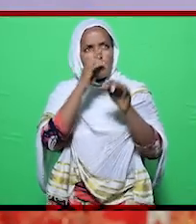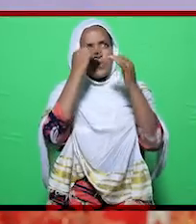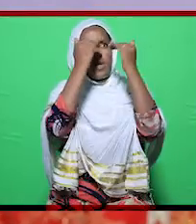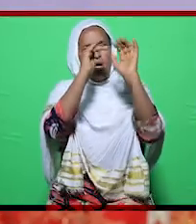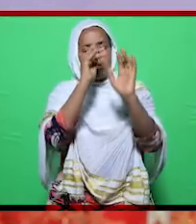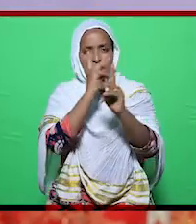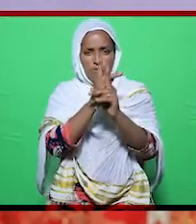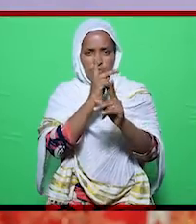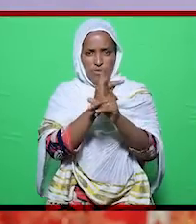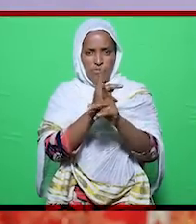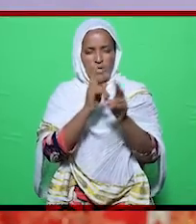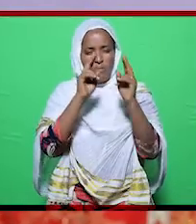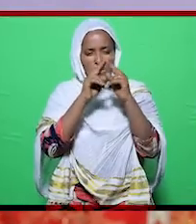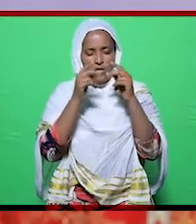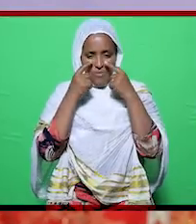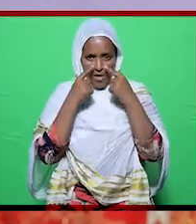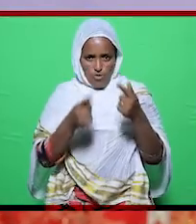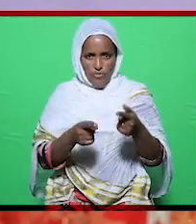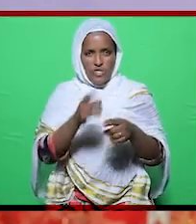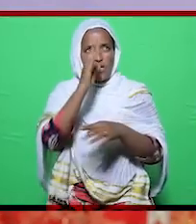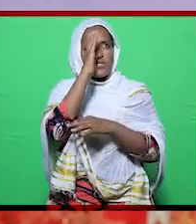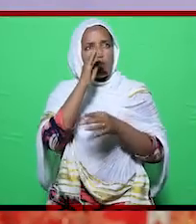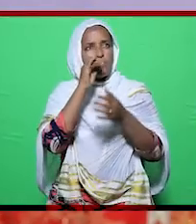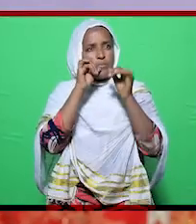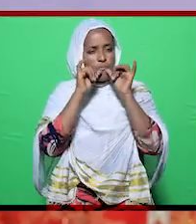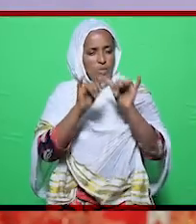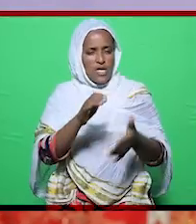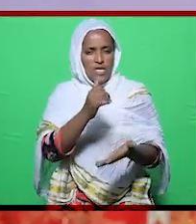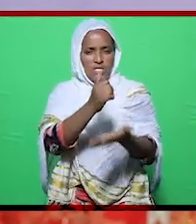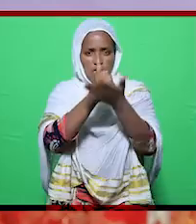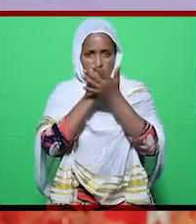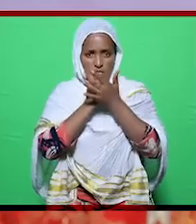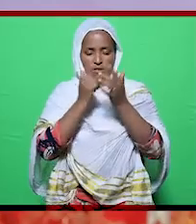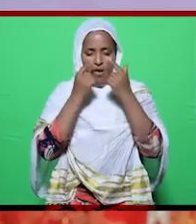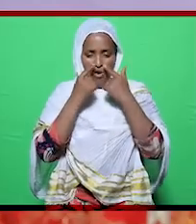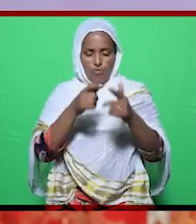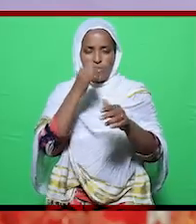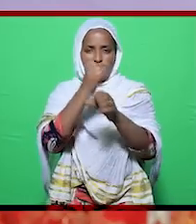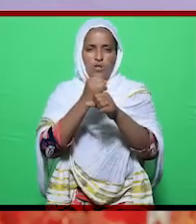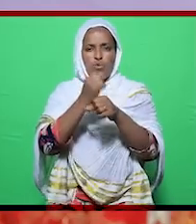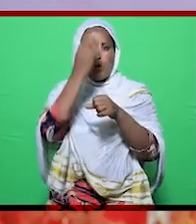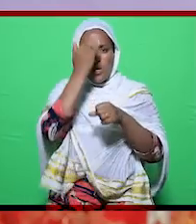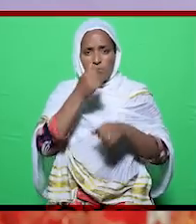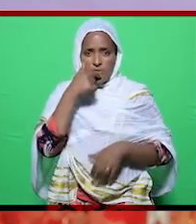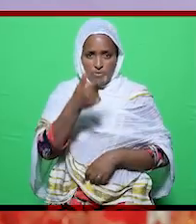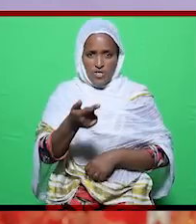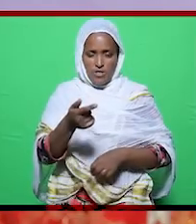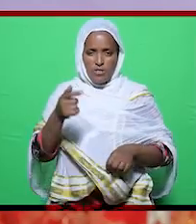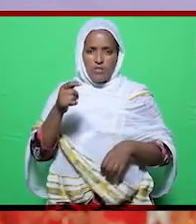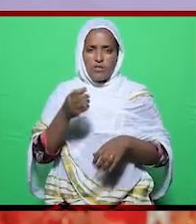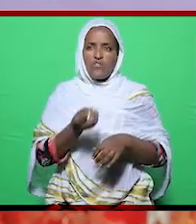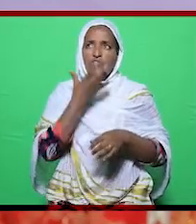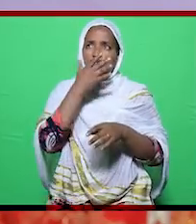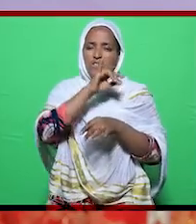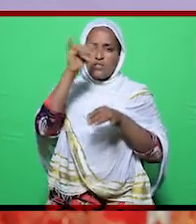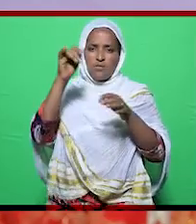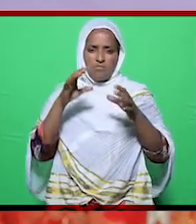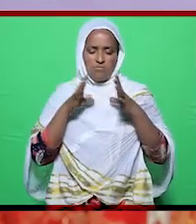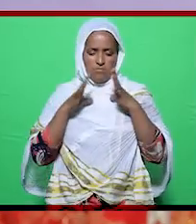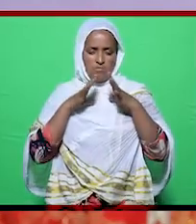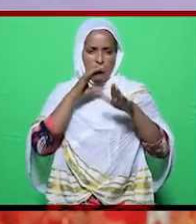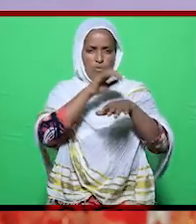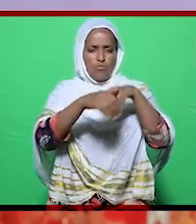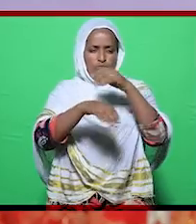በጣም ይደንቃችሁ እግዚአብሔር ምን ያህል እንደሚጠብቅ ልጆቹን ምን ያህል እንደሚጠብቅ በጣም ያየሁበት እግዚአብሔርን ረዴት